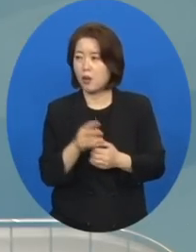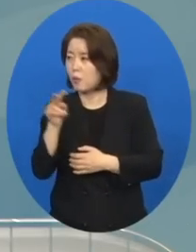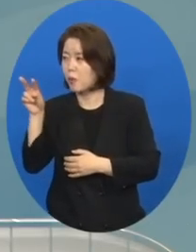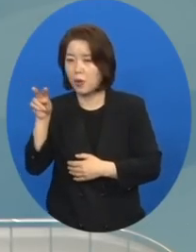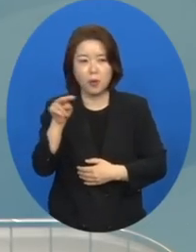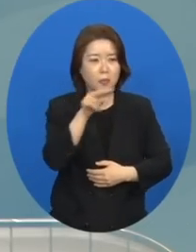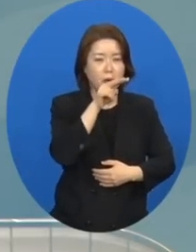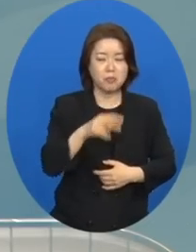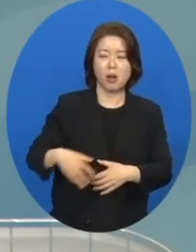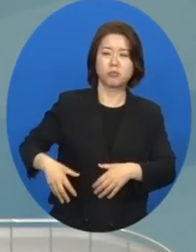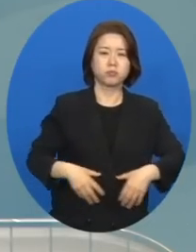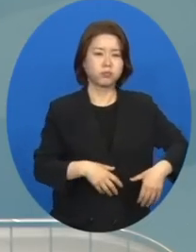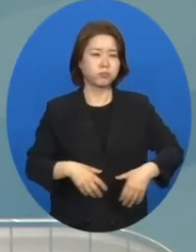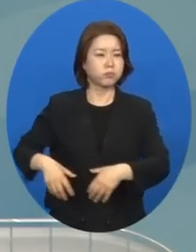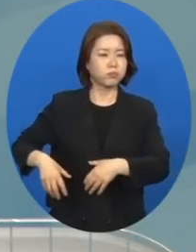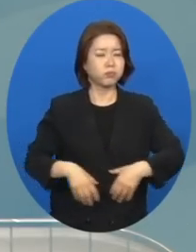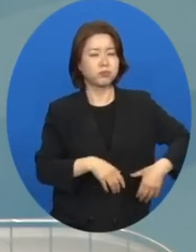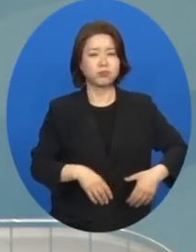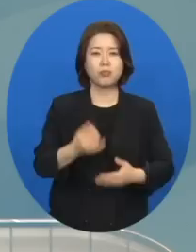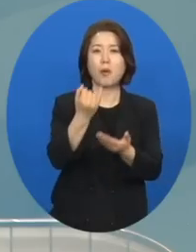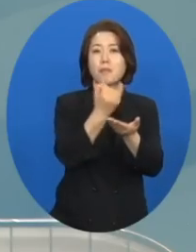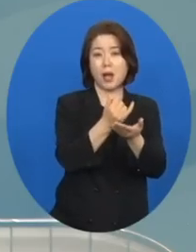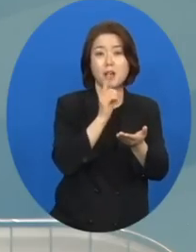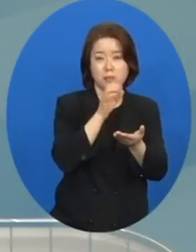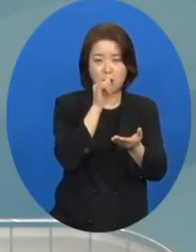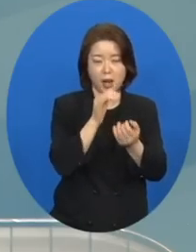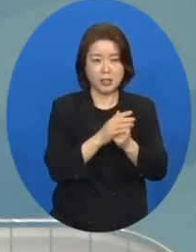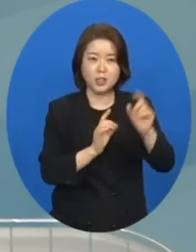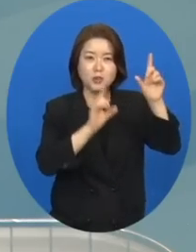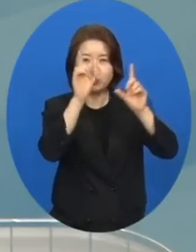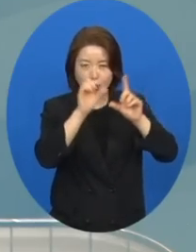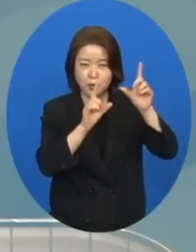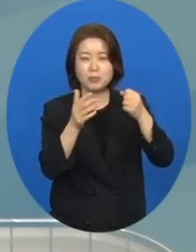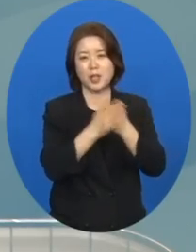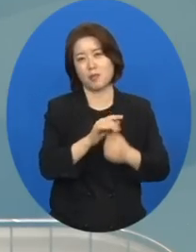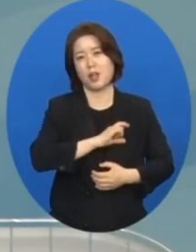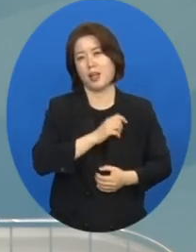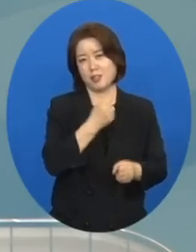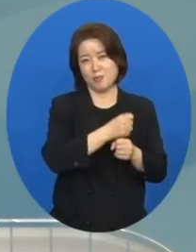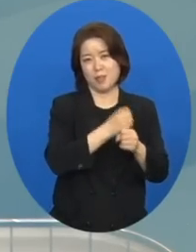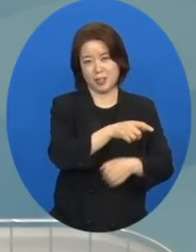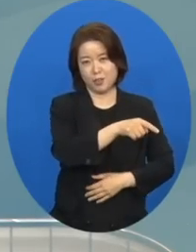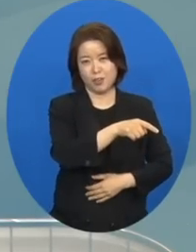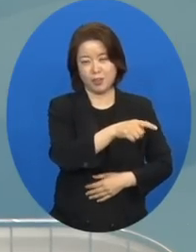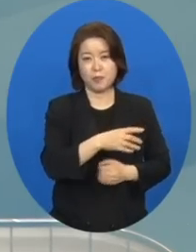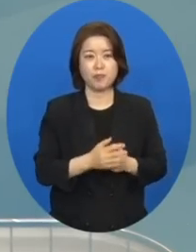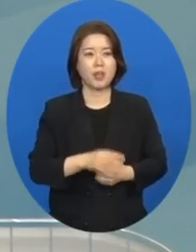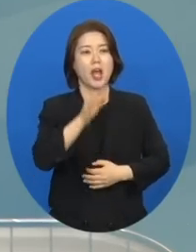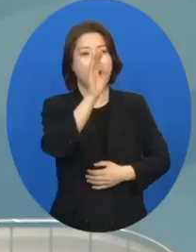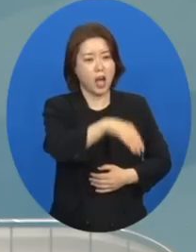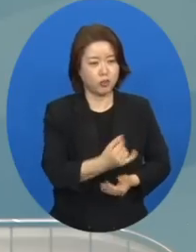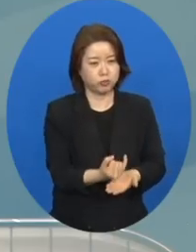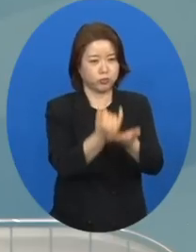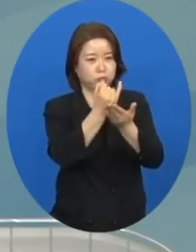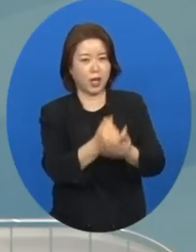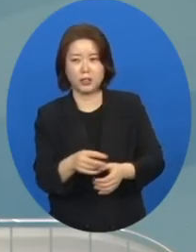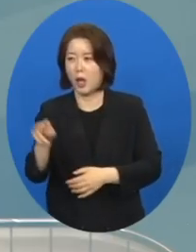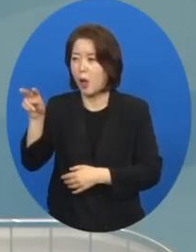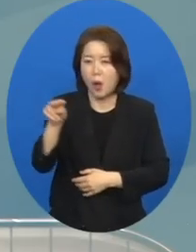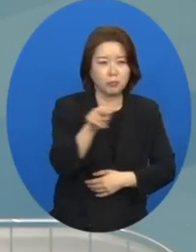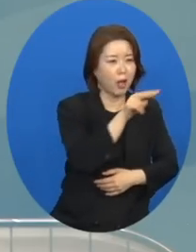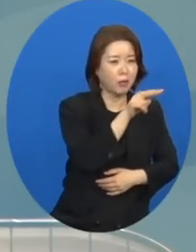정찰 못하고 이 절이 그 기웃거리는 그 모습 때문에 어전 뱅이 마나님이 라고 아요 우리 만한 또 정대희